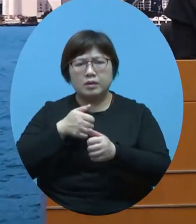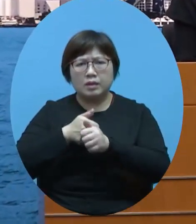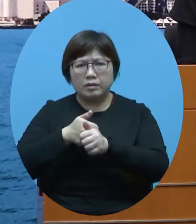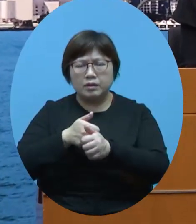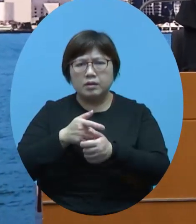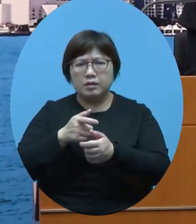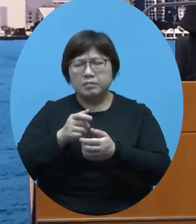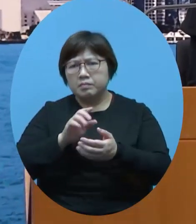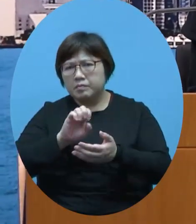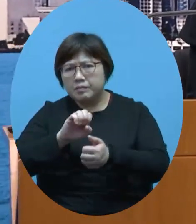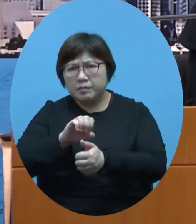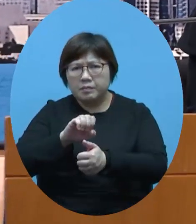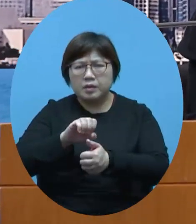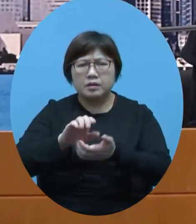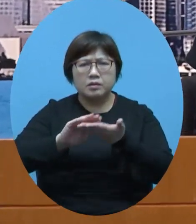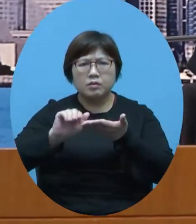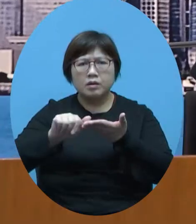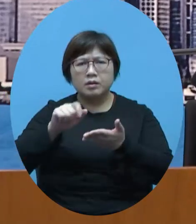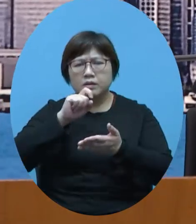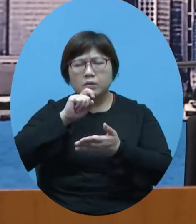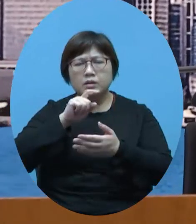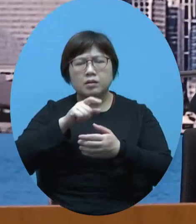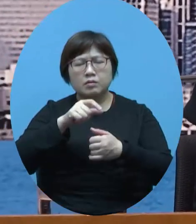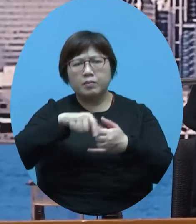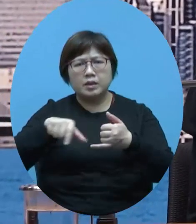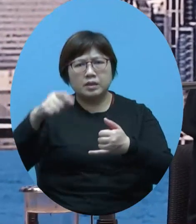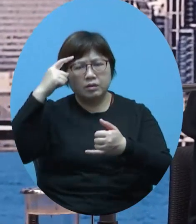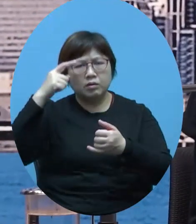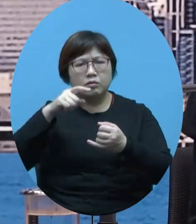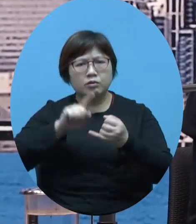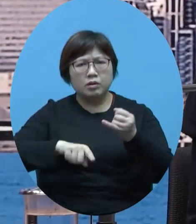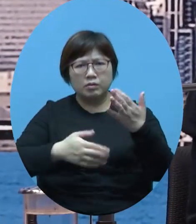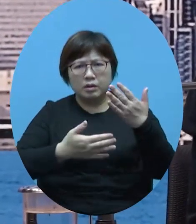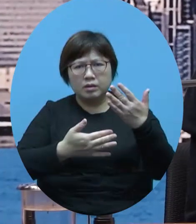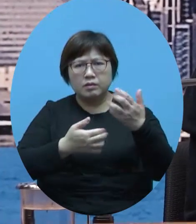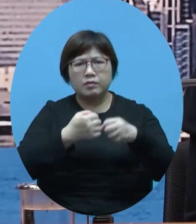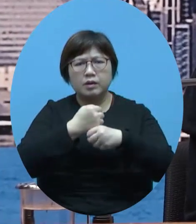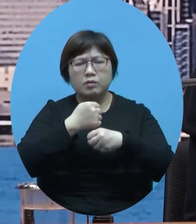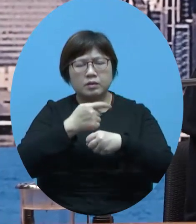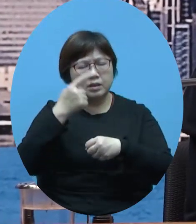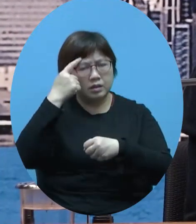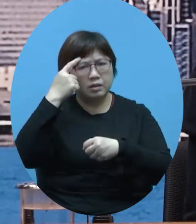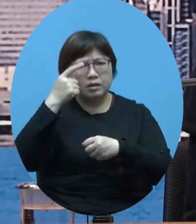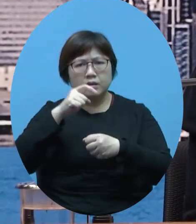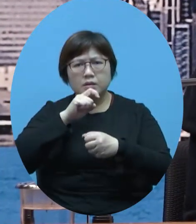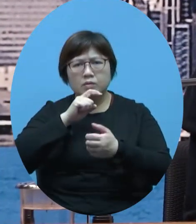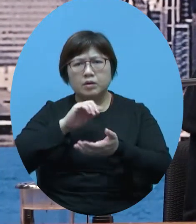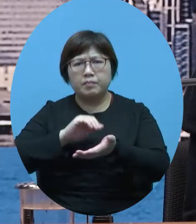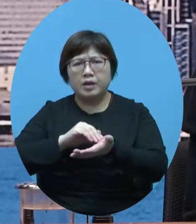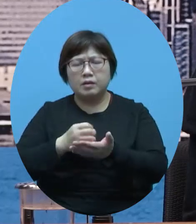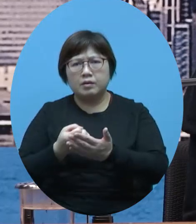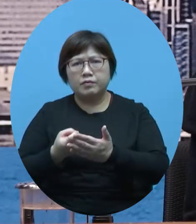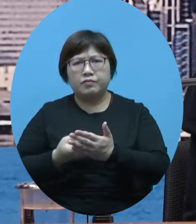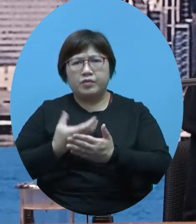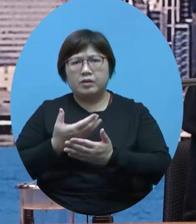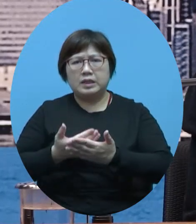們即有個別我都知道他們什麼時候最後一天上班，有些都是即發病前，有